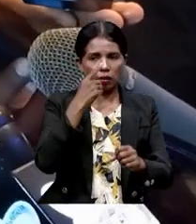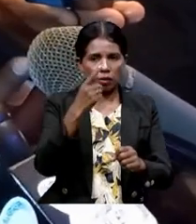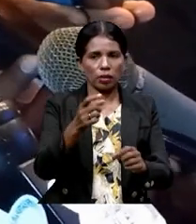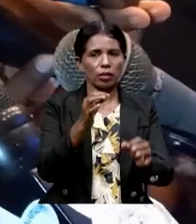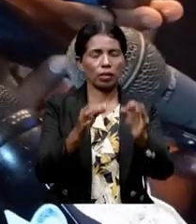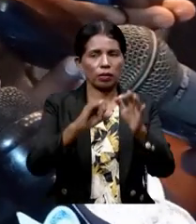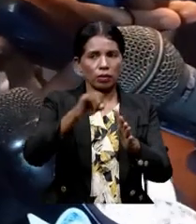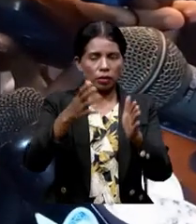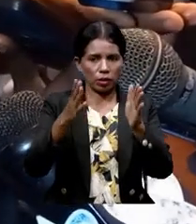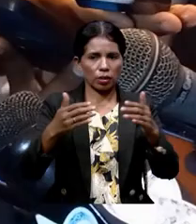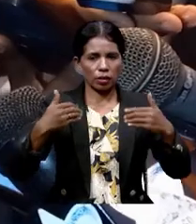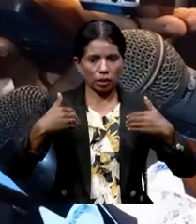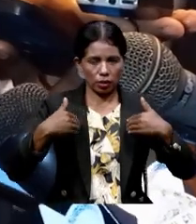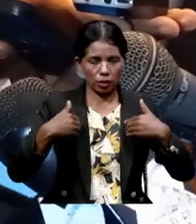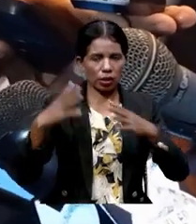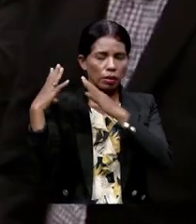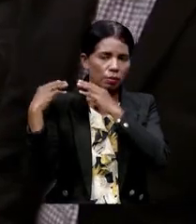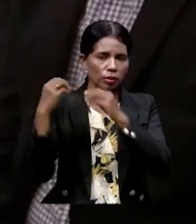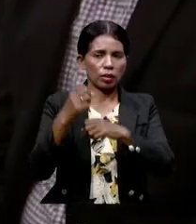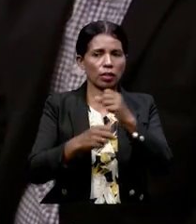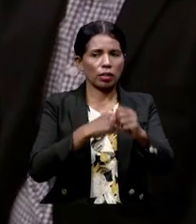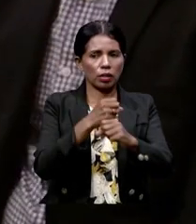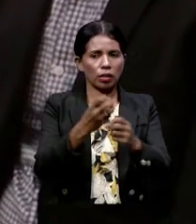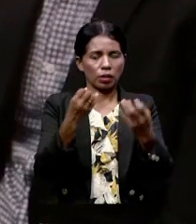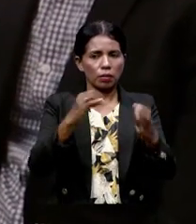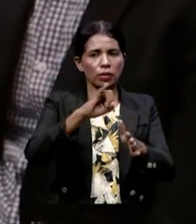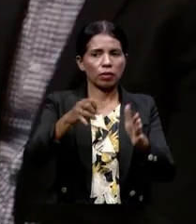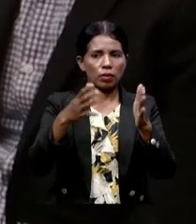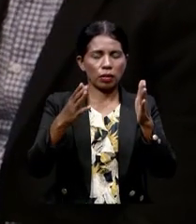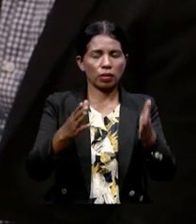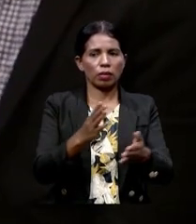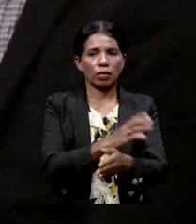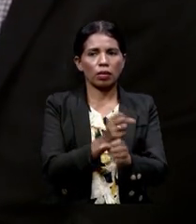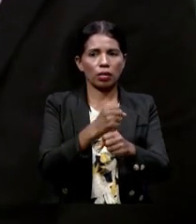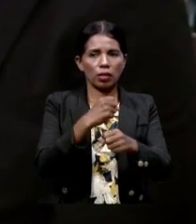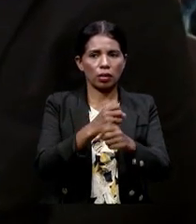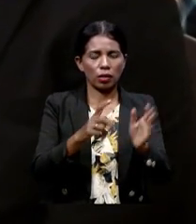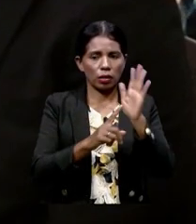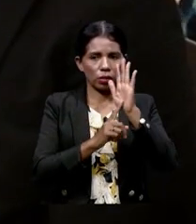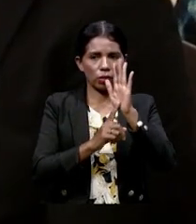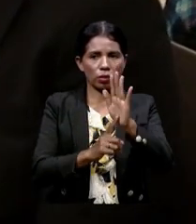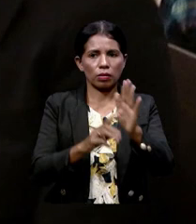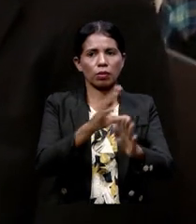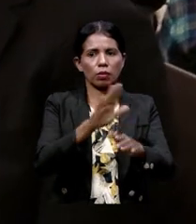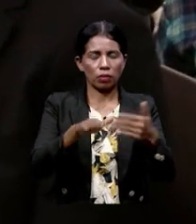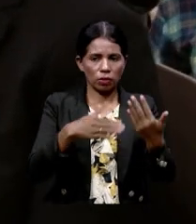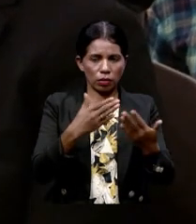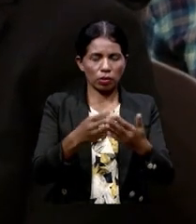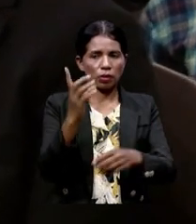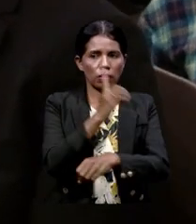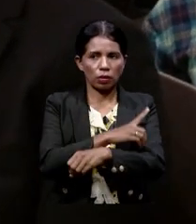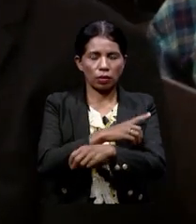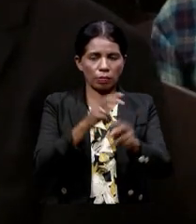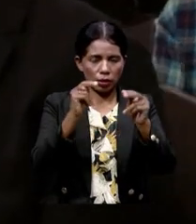maska jornalista sira iha ona experiencia tinambara kiha area jornalismo ho produs no publika notisia ba sociedade lor-loron. Persija